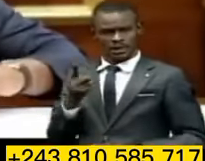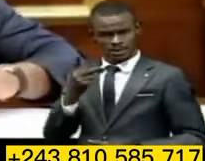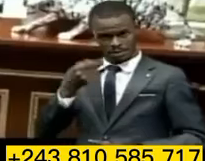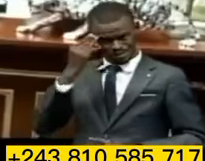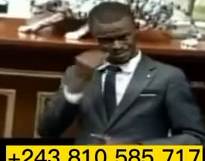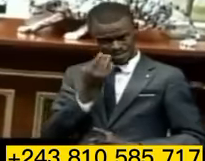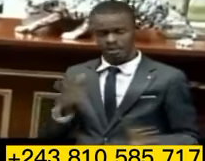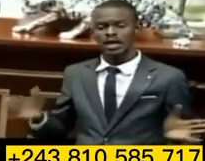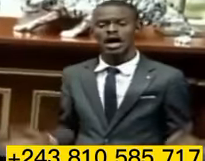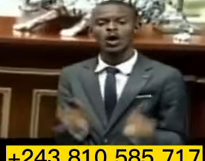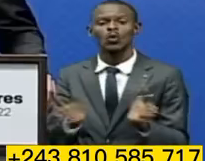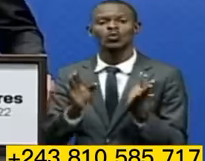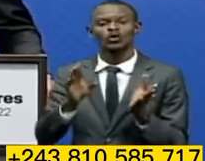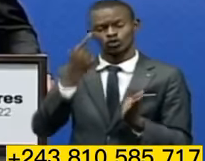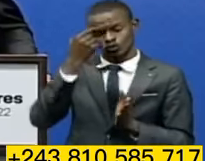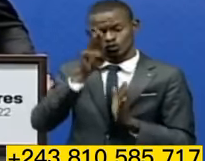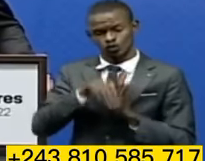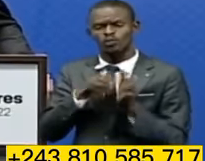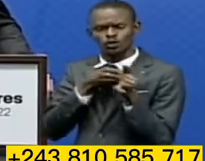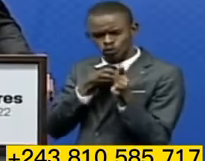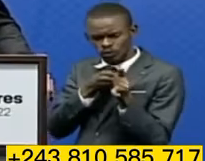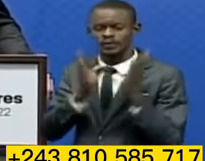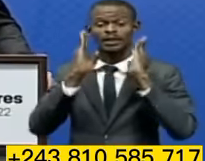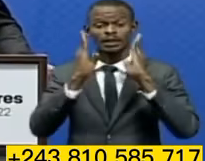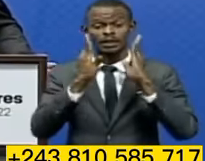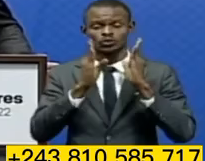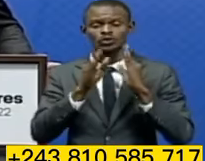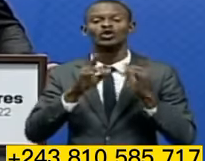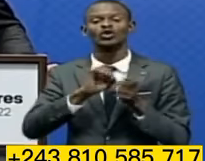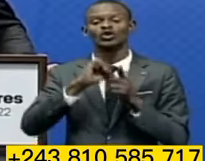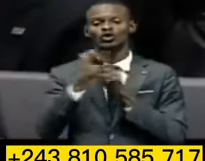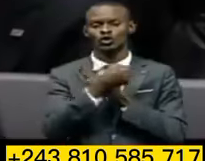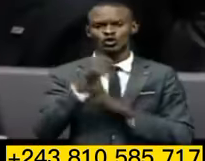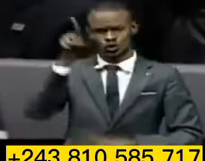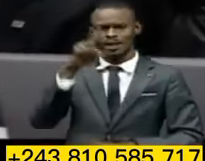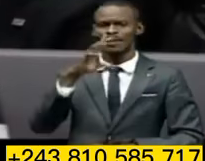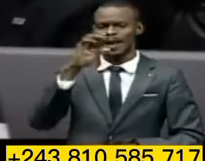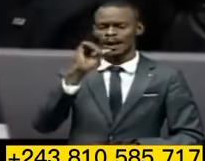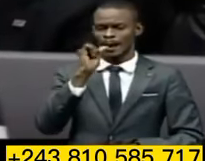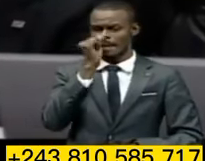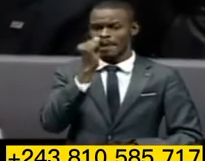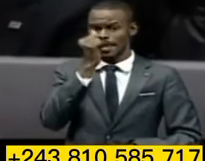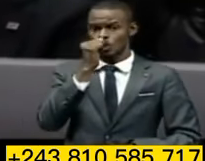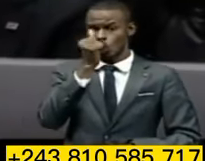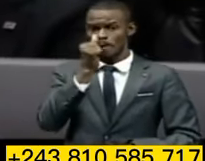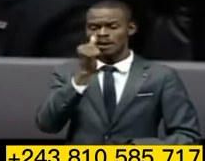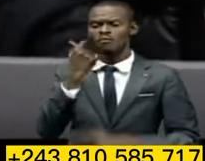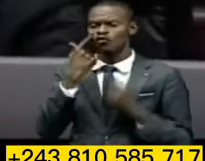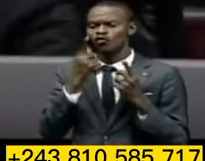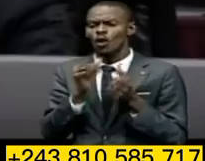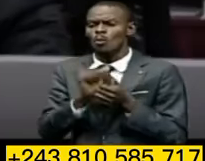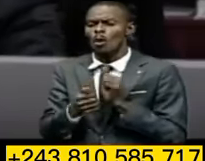le gouvernement à suivre avec une attention soutenue la situation qui prévaut dans le Maïndombe afin de dénicher les véritables velléités